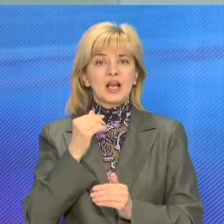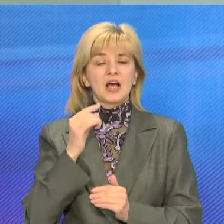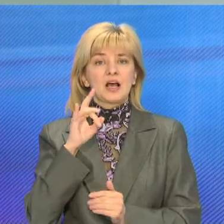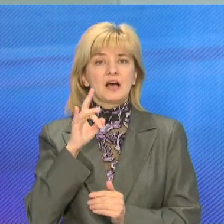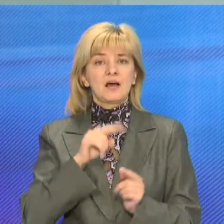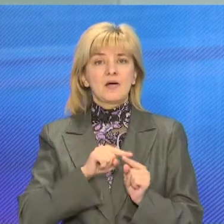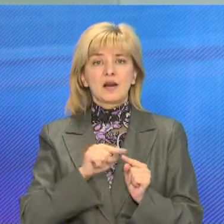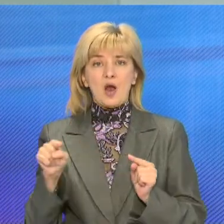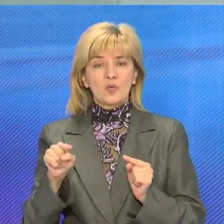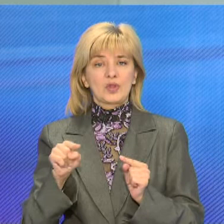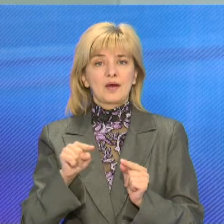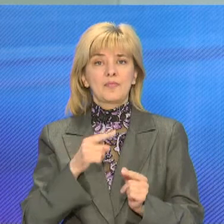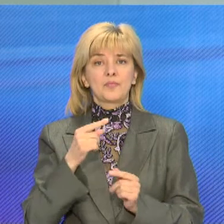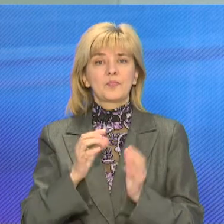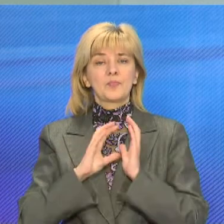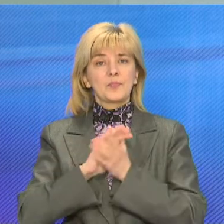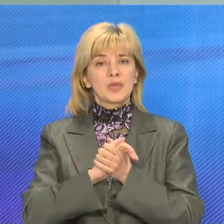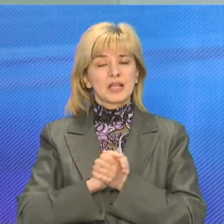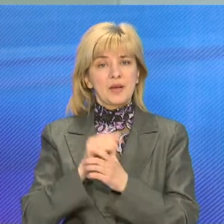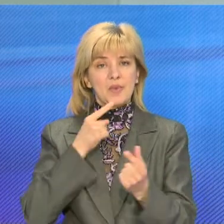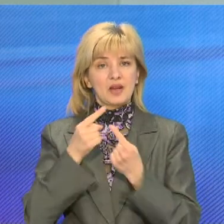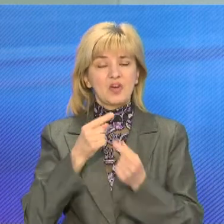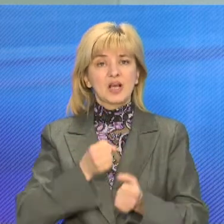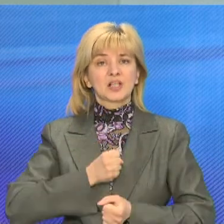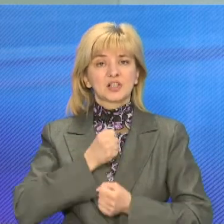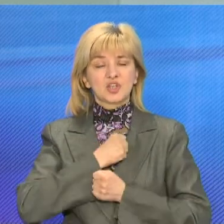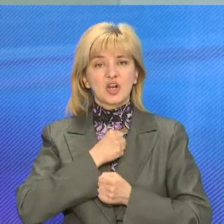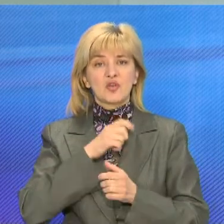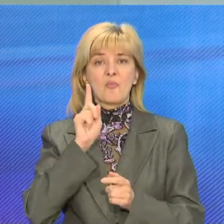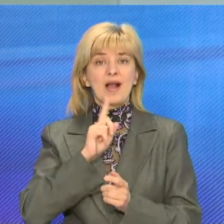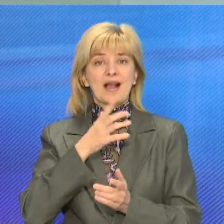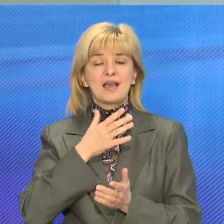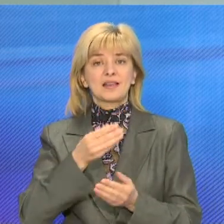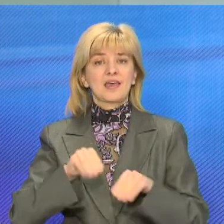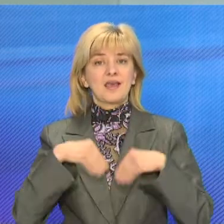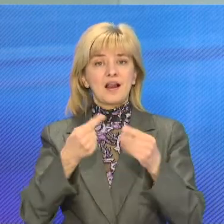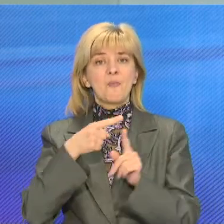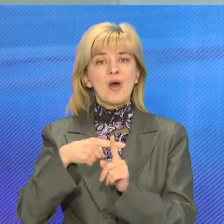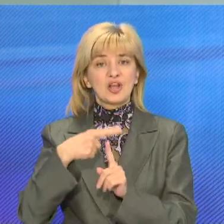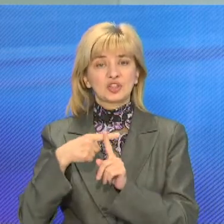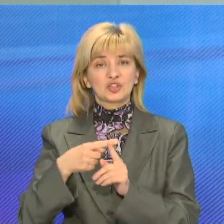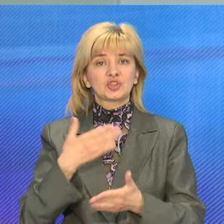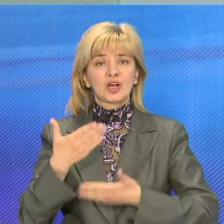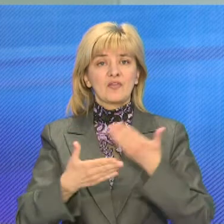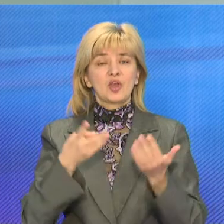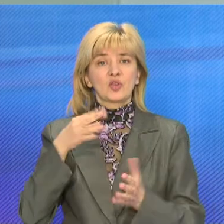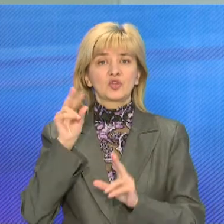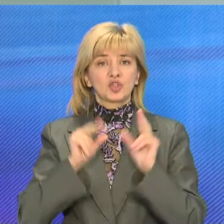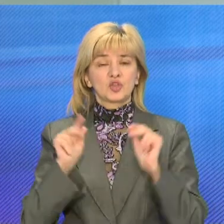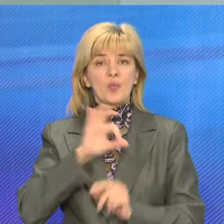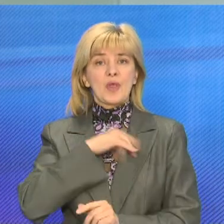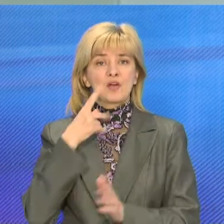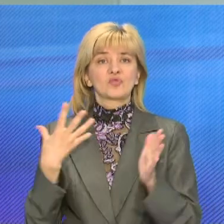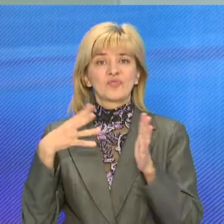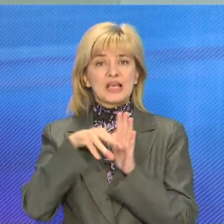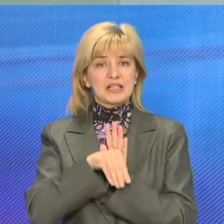эти раунды не дали пока положительных шагов, но тем не менее я считаю, что Беларусь внесла лепту в урегулирование этого процесса